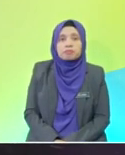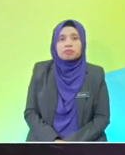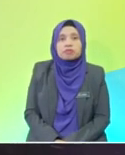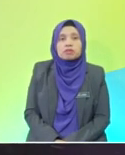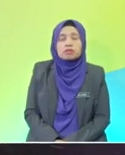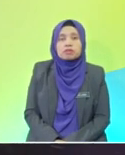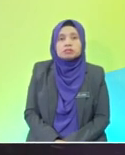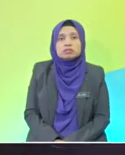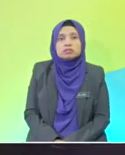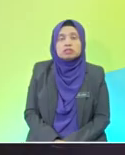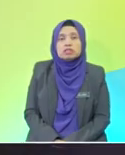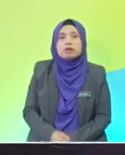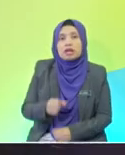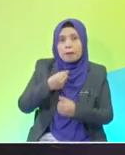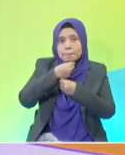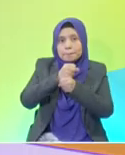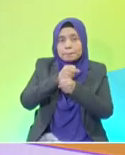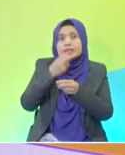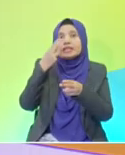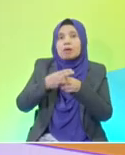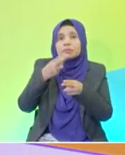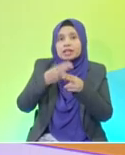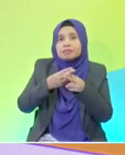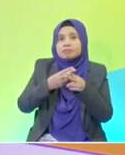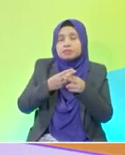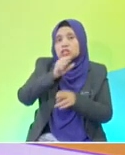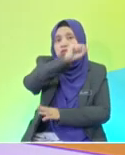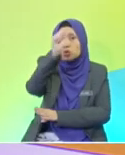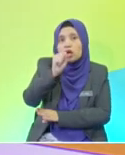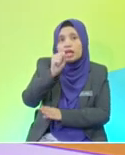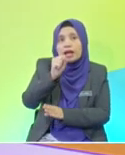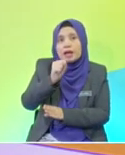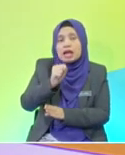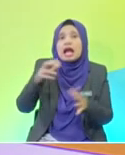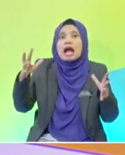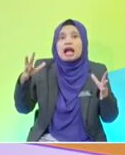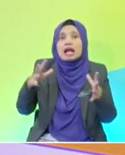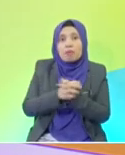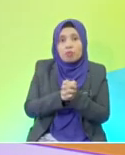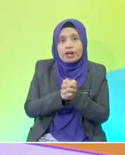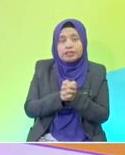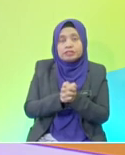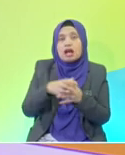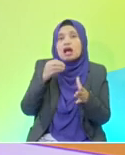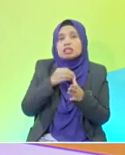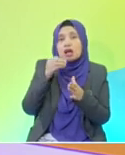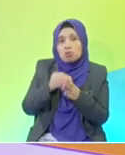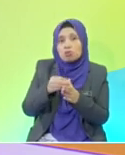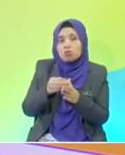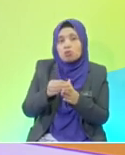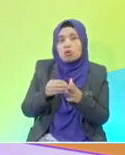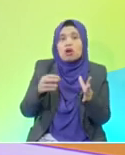Oke bentuk salah yang kedua kita namakan sebagai soalan Anita gabungan ataupun juga disebut sebagai